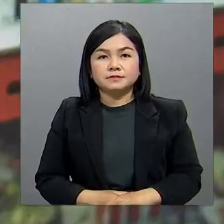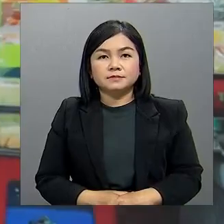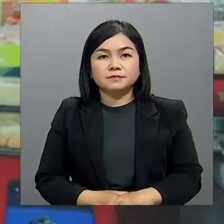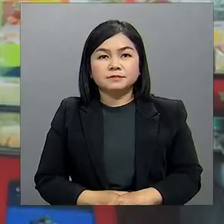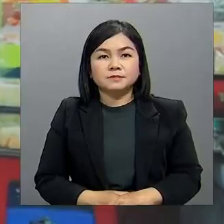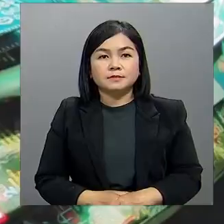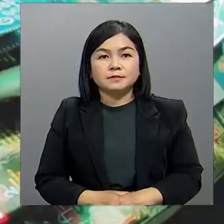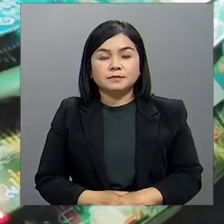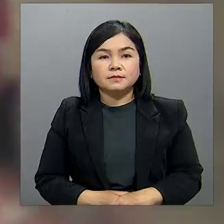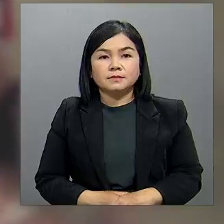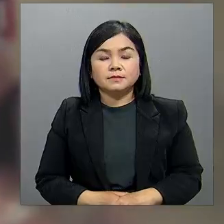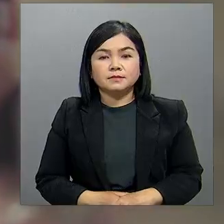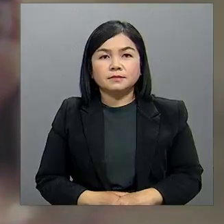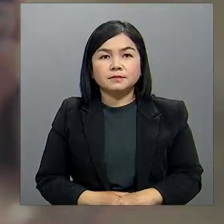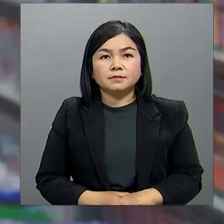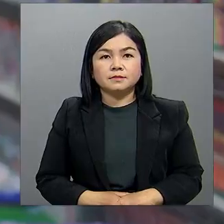มี